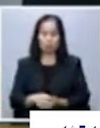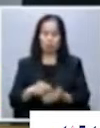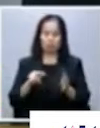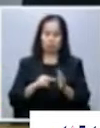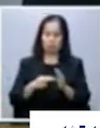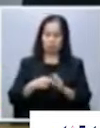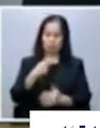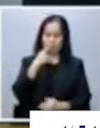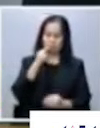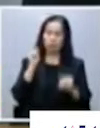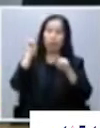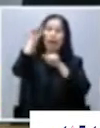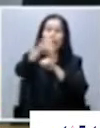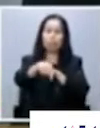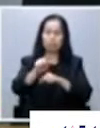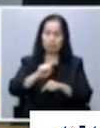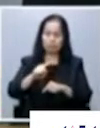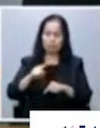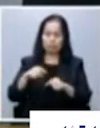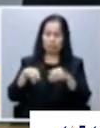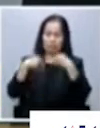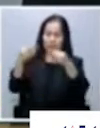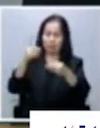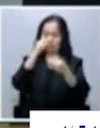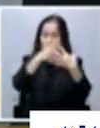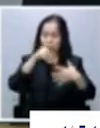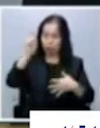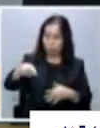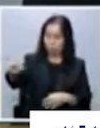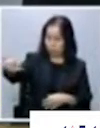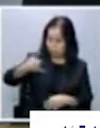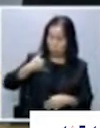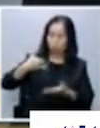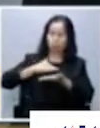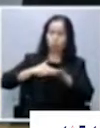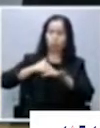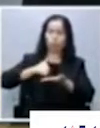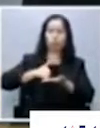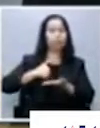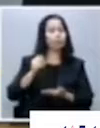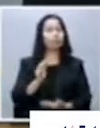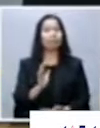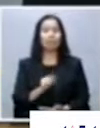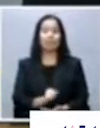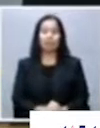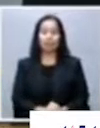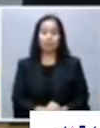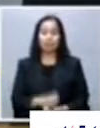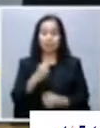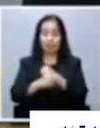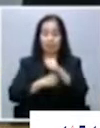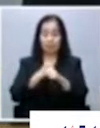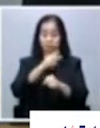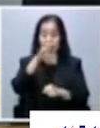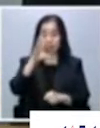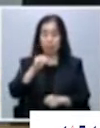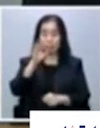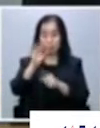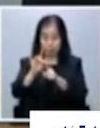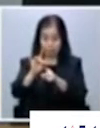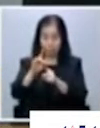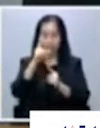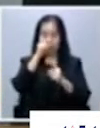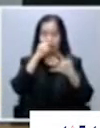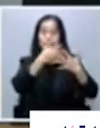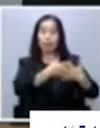ระบวนการยุติธรรมของไทยเนี่ยอยู่ในมาตรฐานสากลหรือไม่อย่างไรในปี2558ประเทศสหรัฐอเม